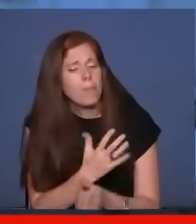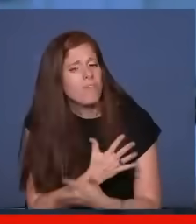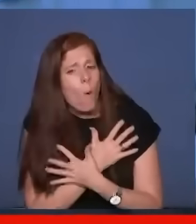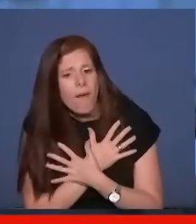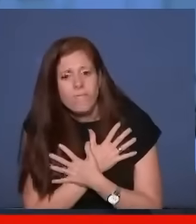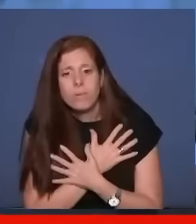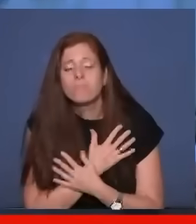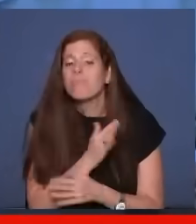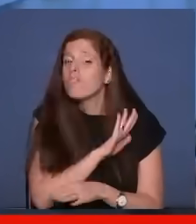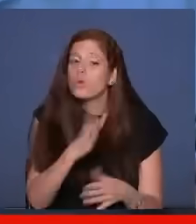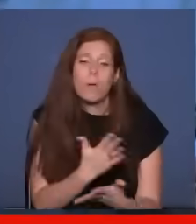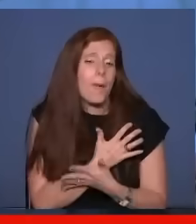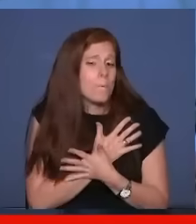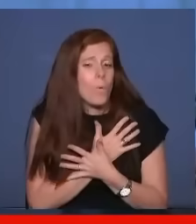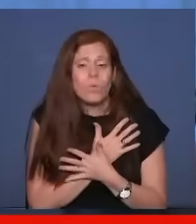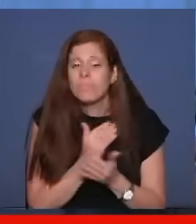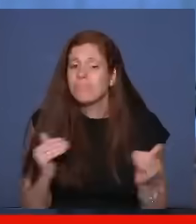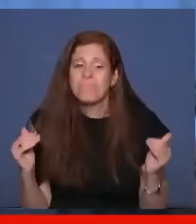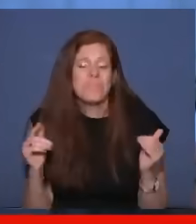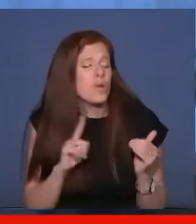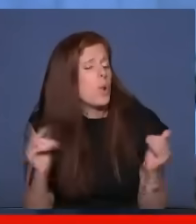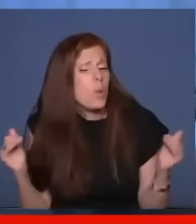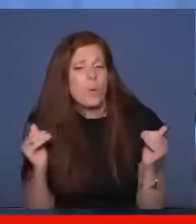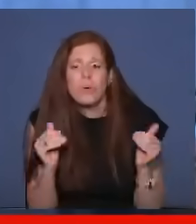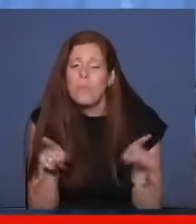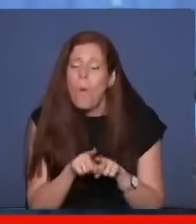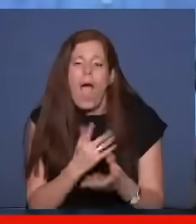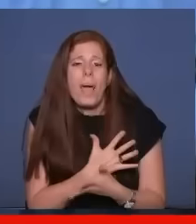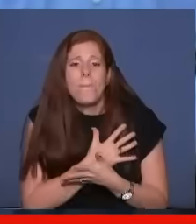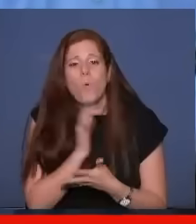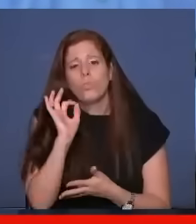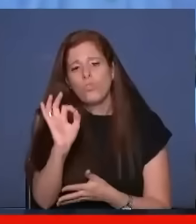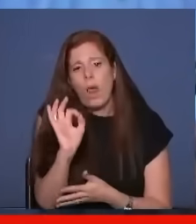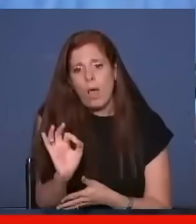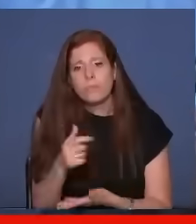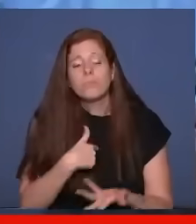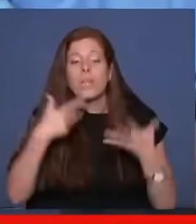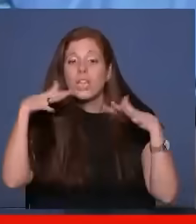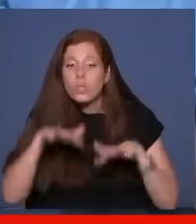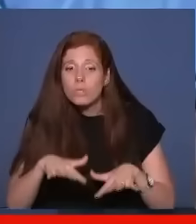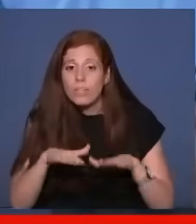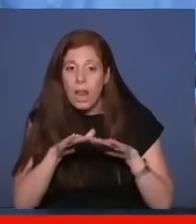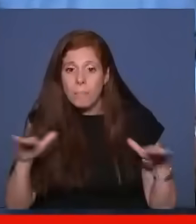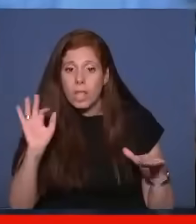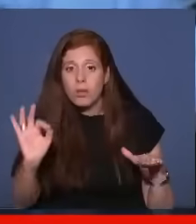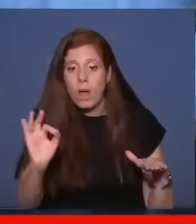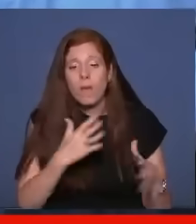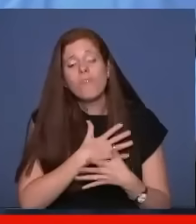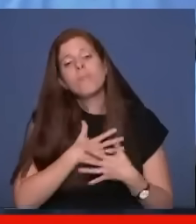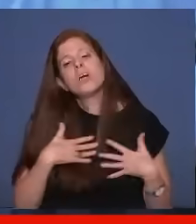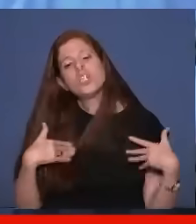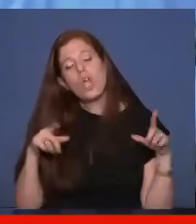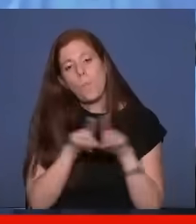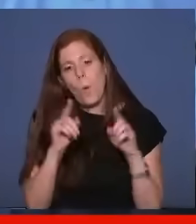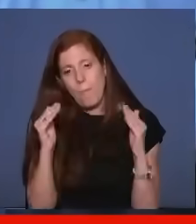אבל שום חיבוק בעולם לא ישתלם חיבוק חם ועומד שלך. אני יושבת על המיטה שלך ומרגישה